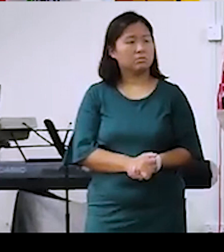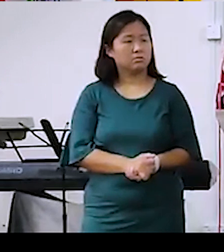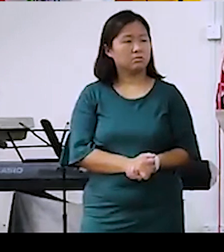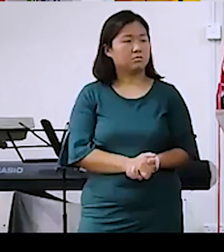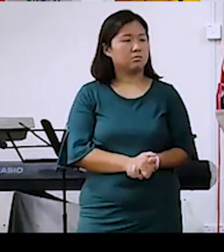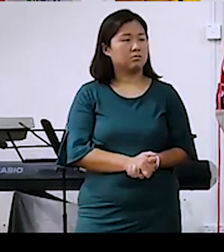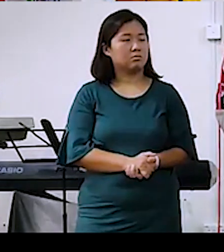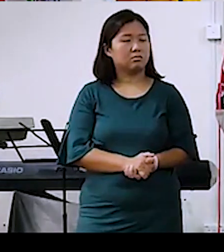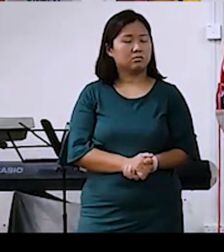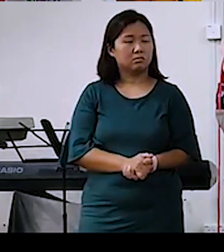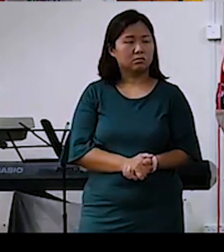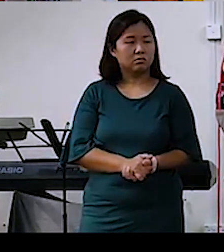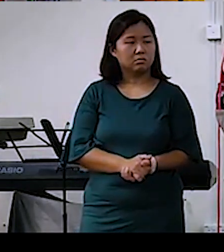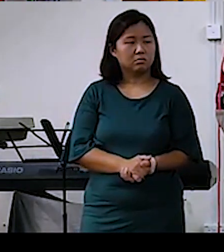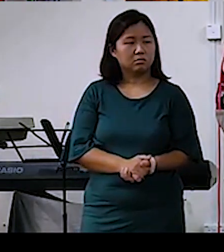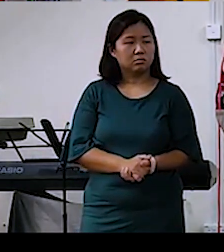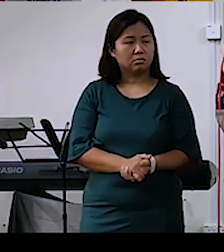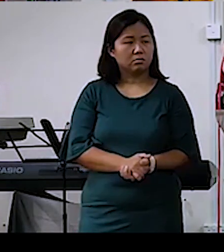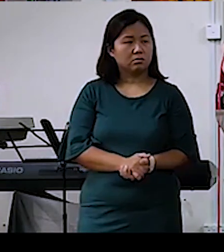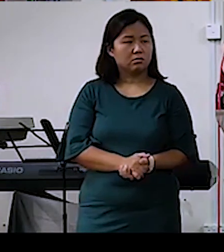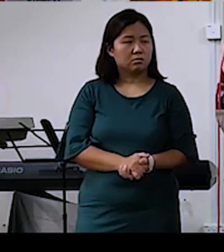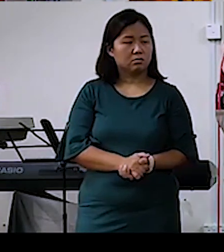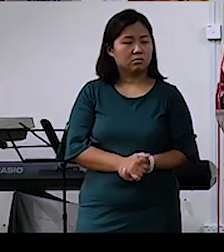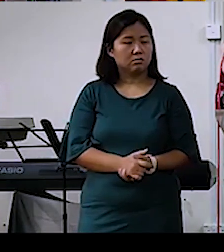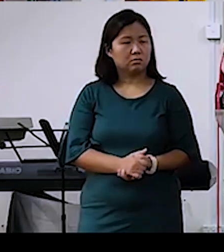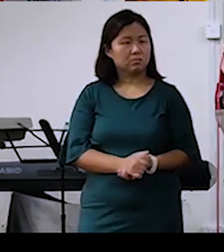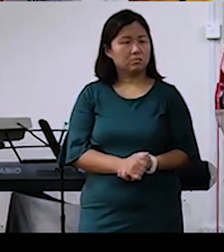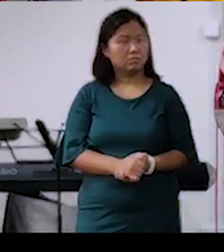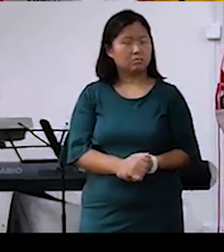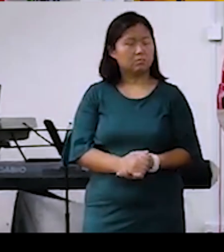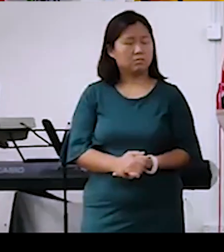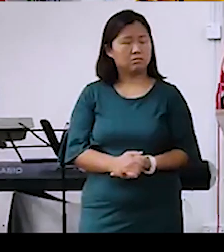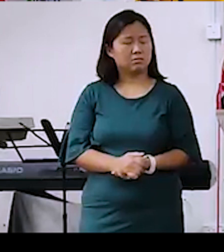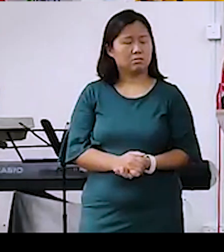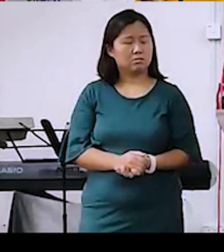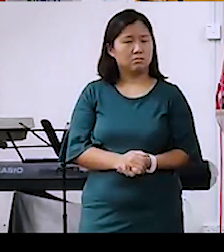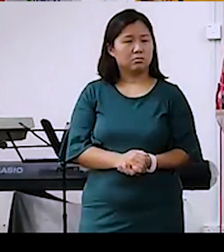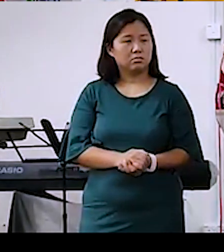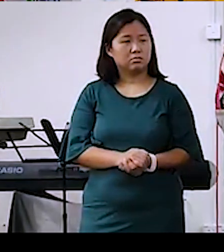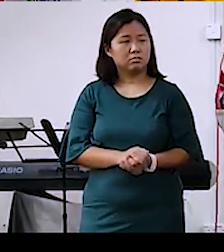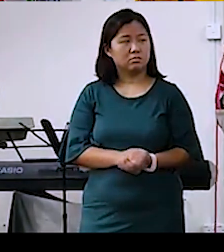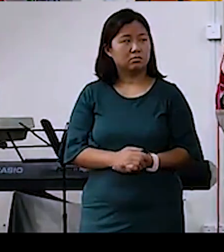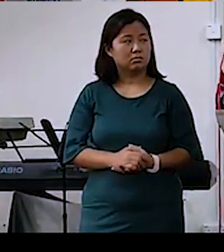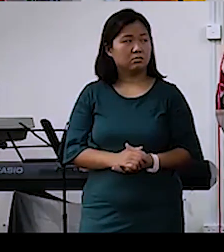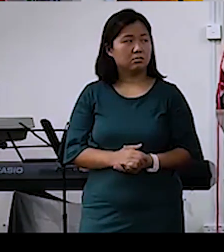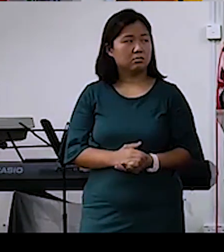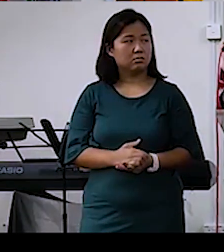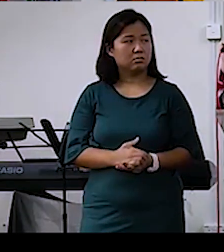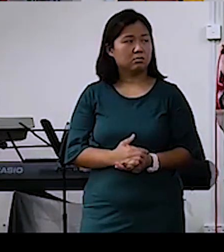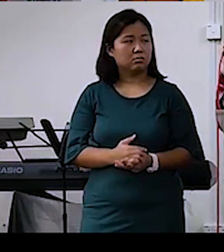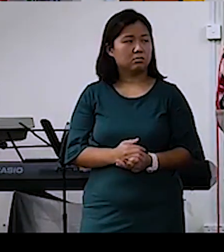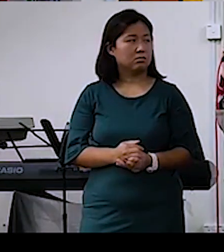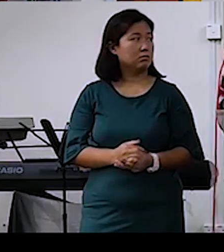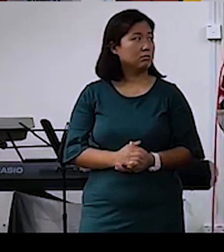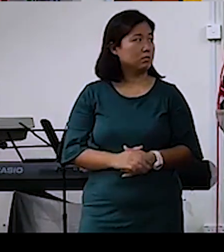任何一个不对的或者任何的罪。然后当我们继续的宣告弃绝的时候，请相信我，一